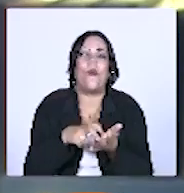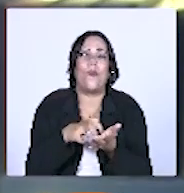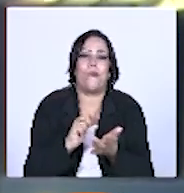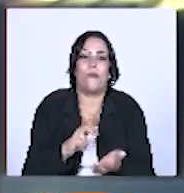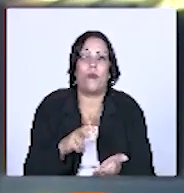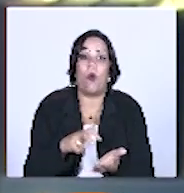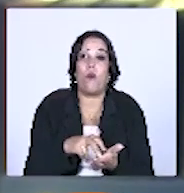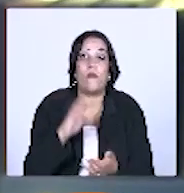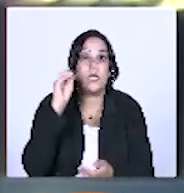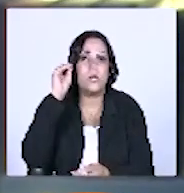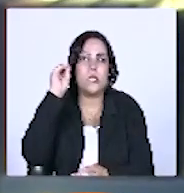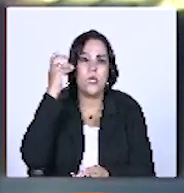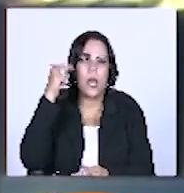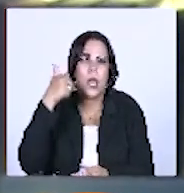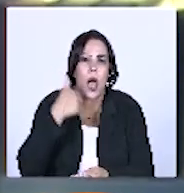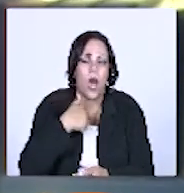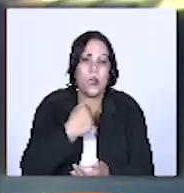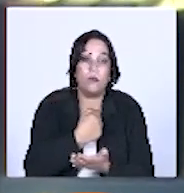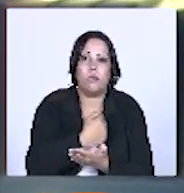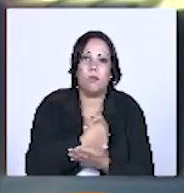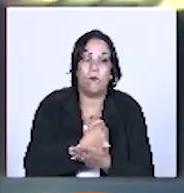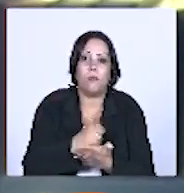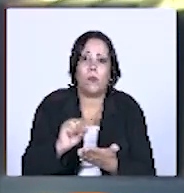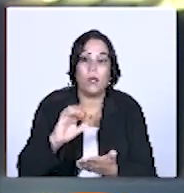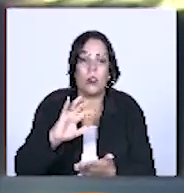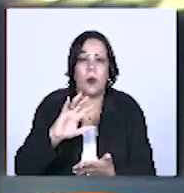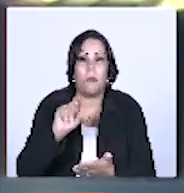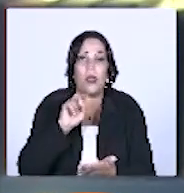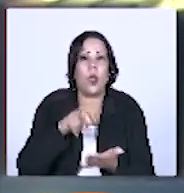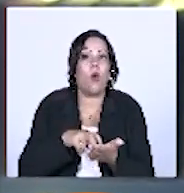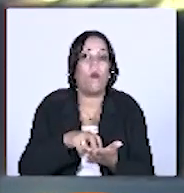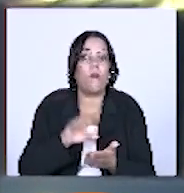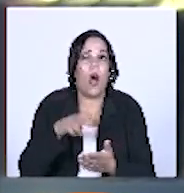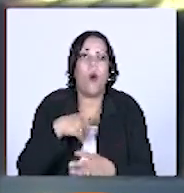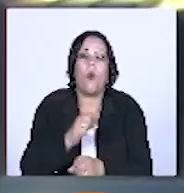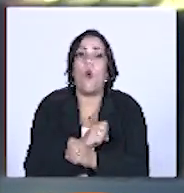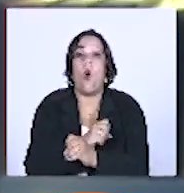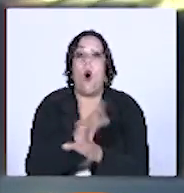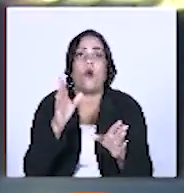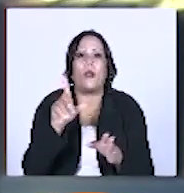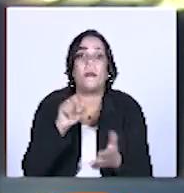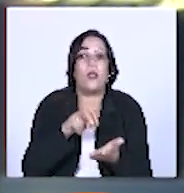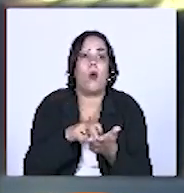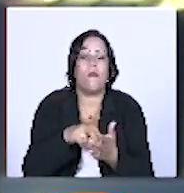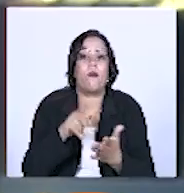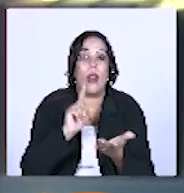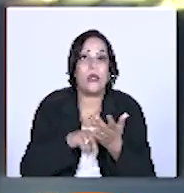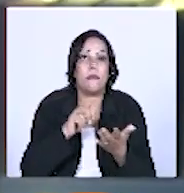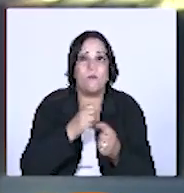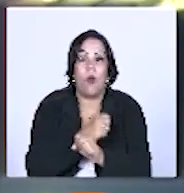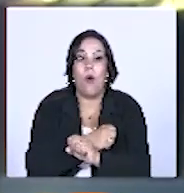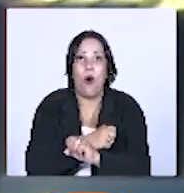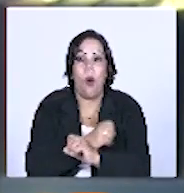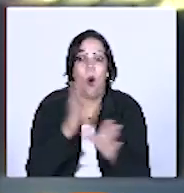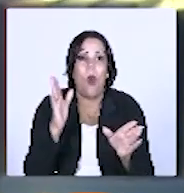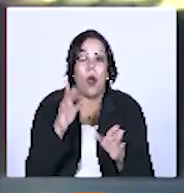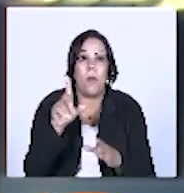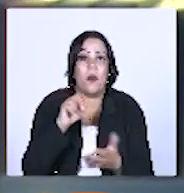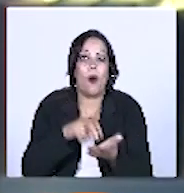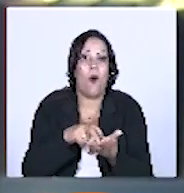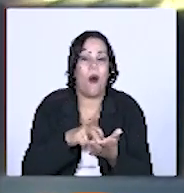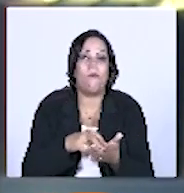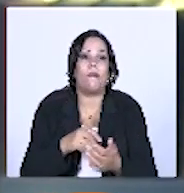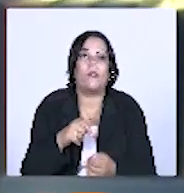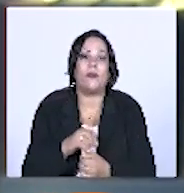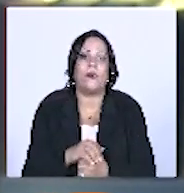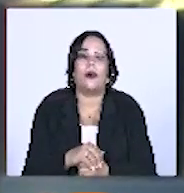ازاي نتخلص او نتحرر انا بعتبر التخلص بالخوف ده حريه نتحرر من الخوف ده